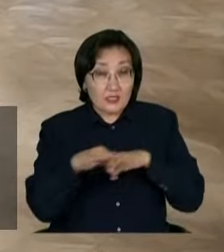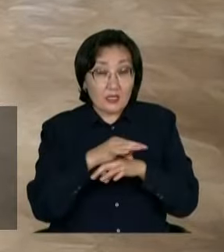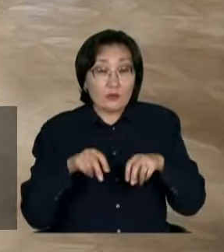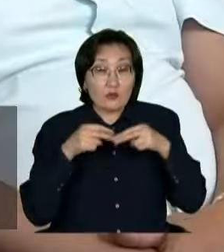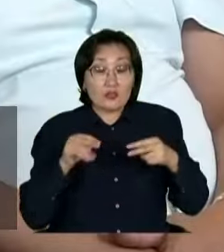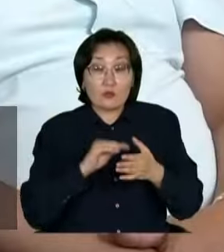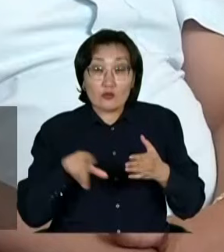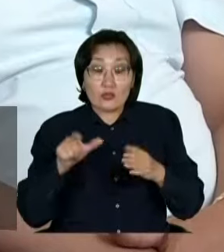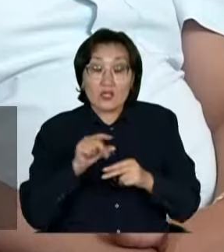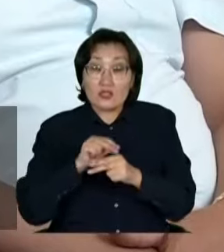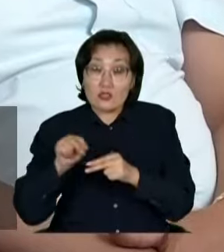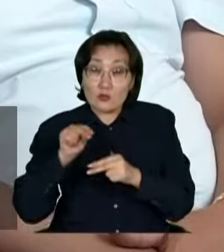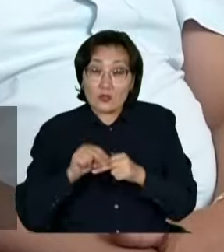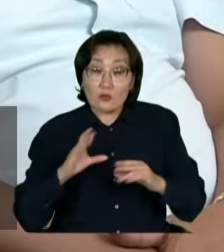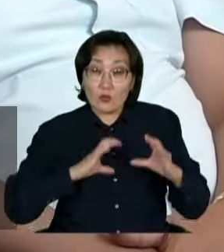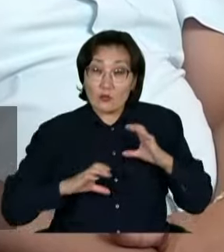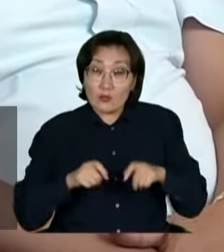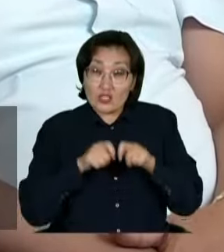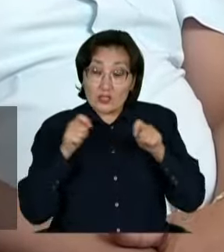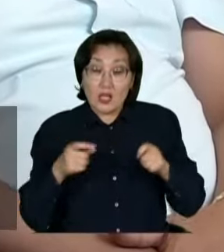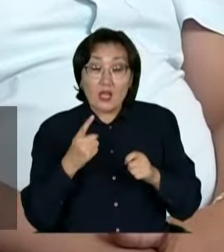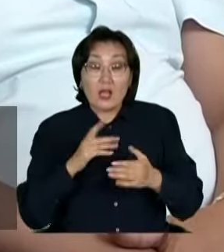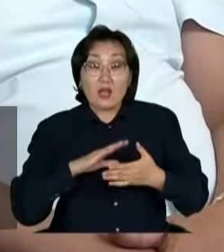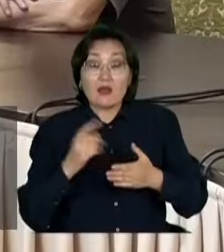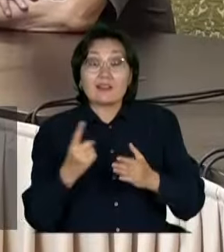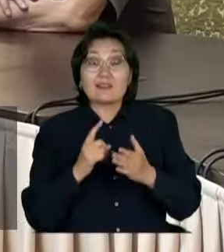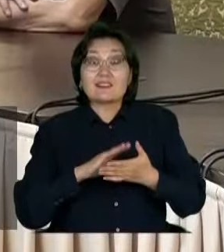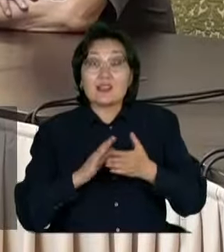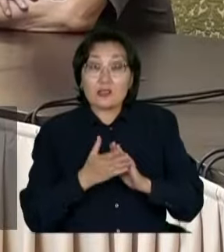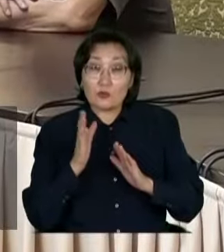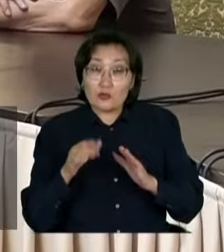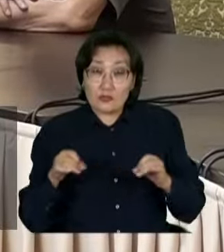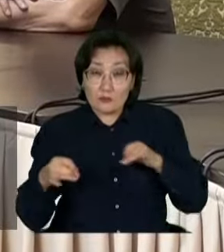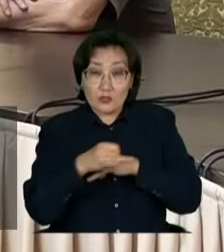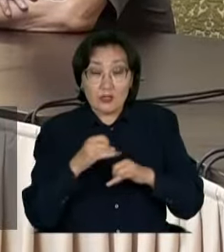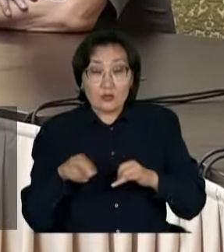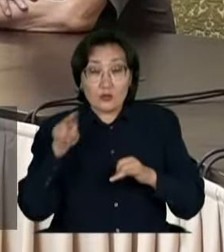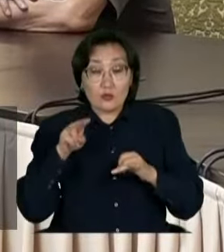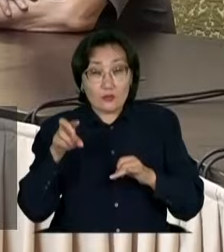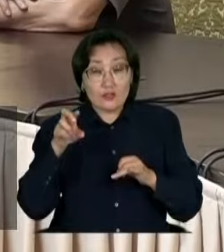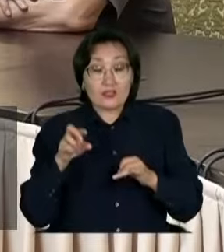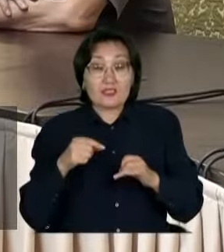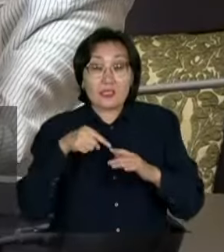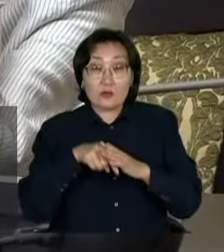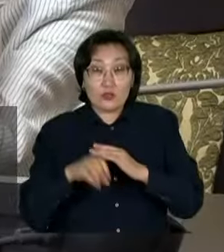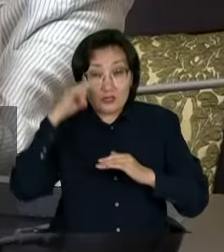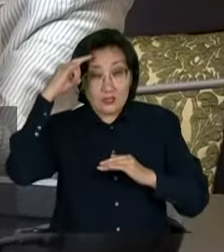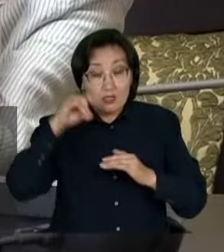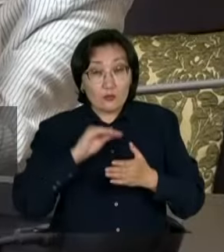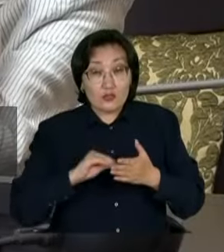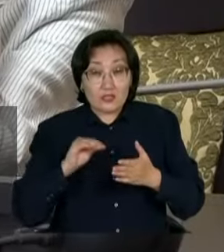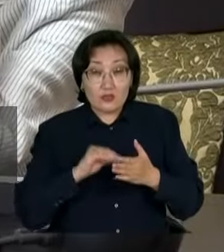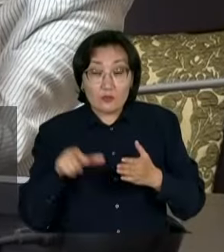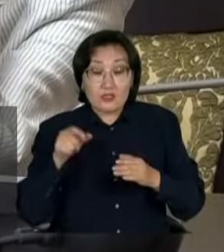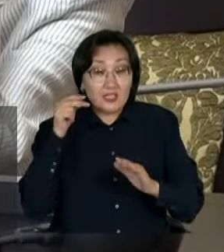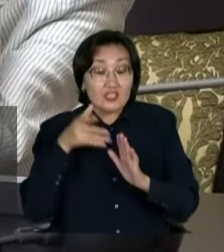әдебиетшілерді дайындап шығаратын институт ашудың алғы шарты болатыны да сөз болды. Ал ТМД елдерінің архивтеріндегі қазақстандық жазушылардың